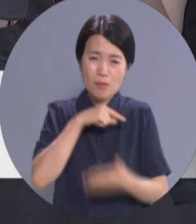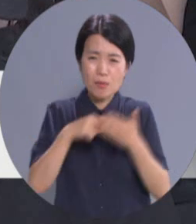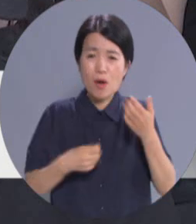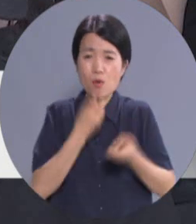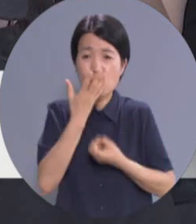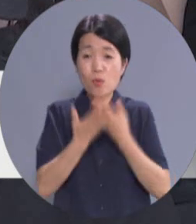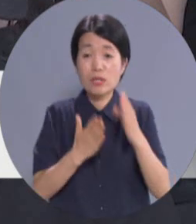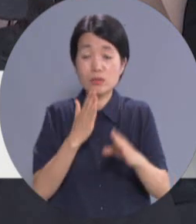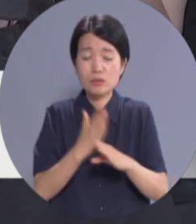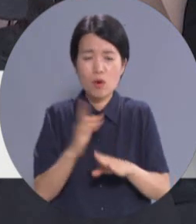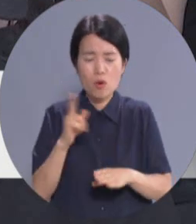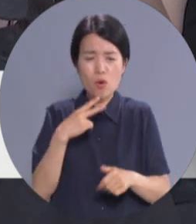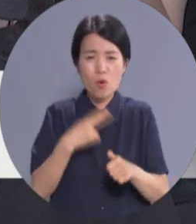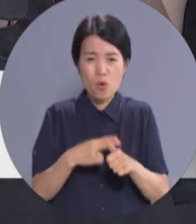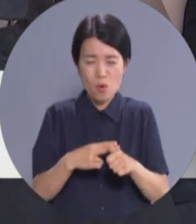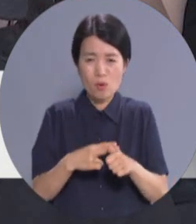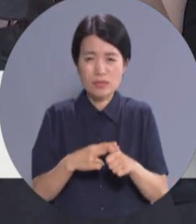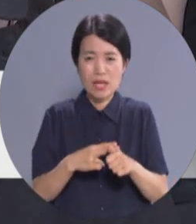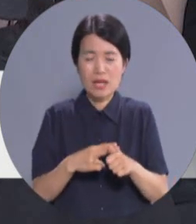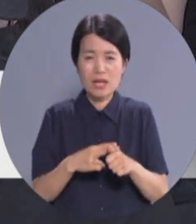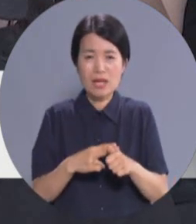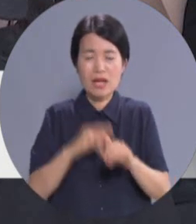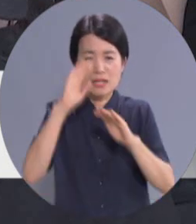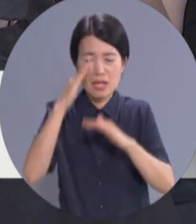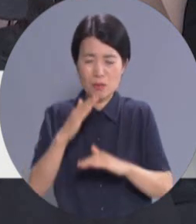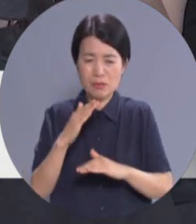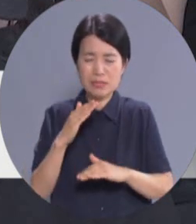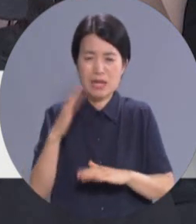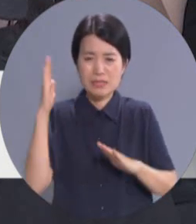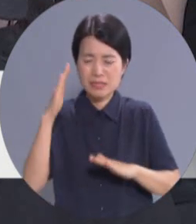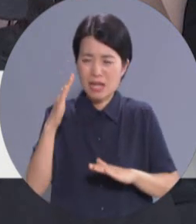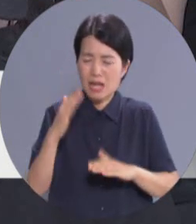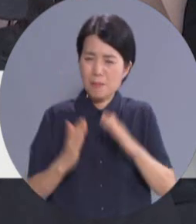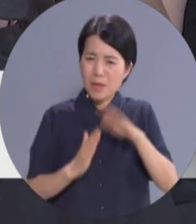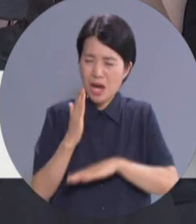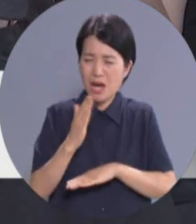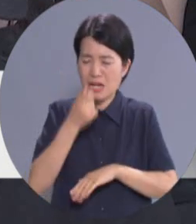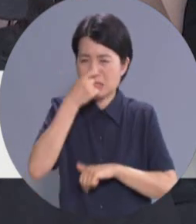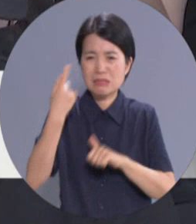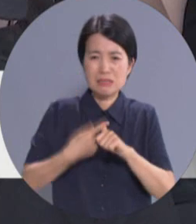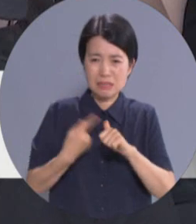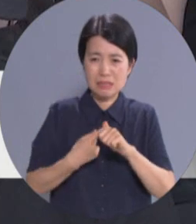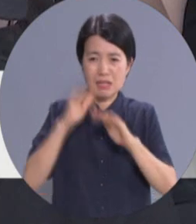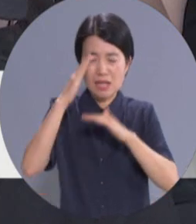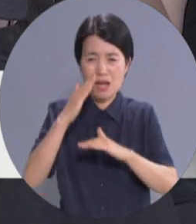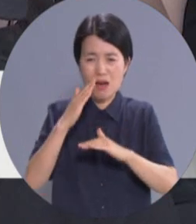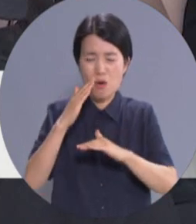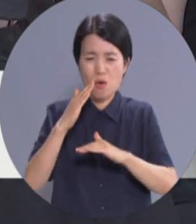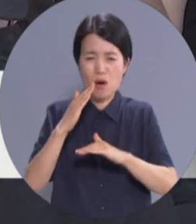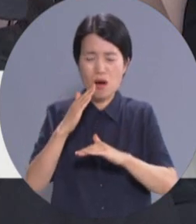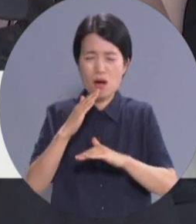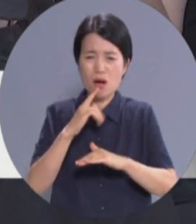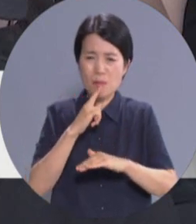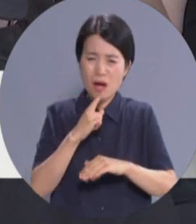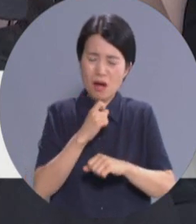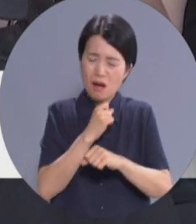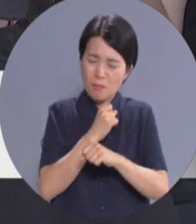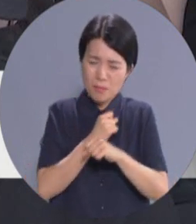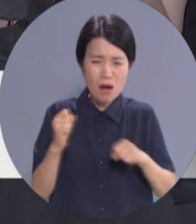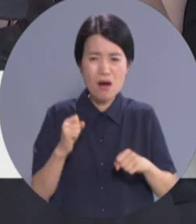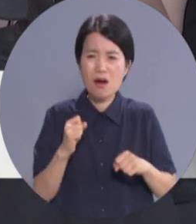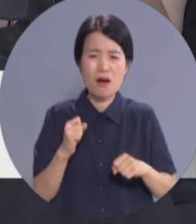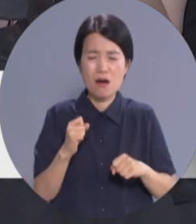한 교사는 돌을 넘은 학생의 성적 발언과 그 충격을 증언하면서 말을 잇지 못하기도